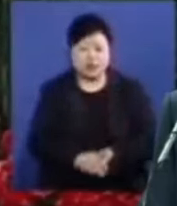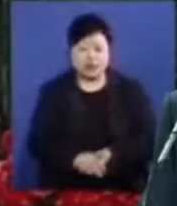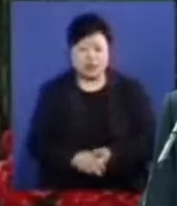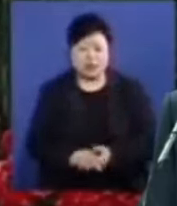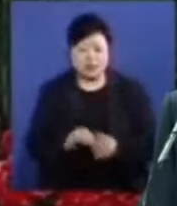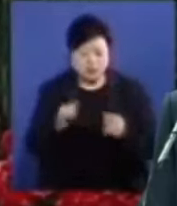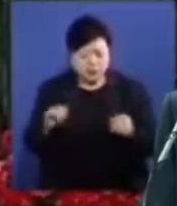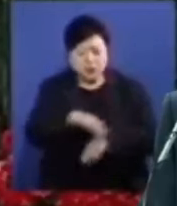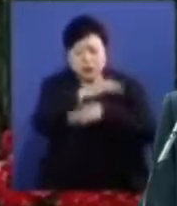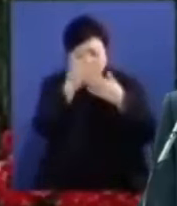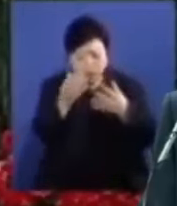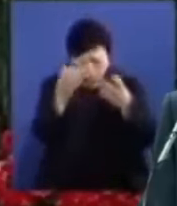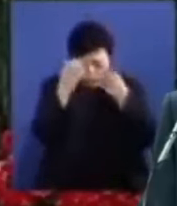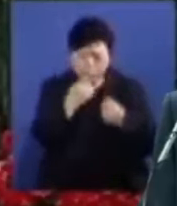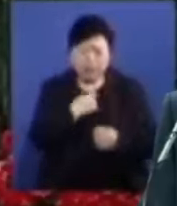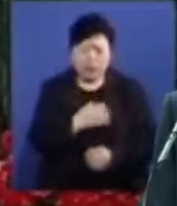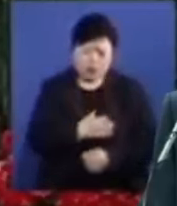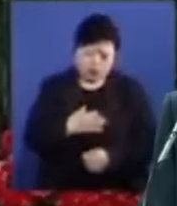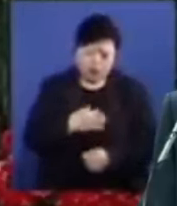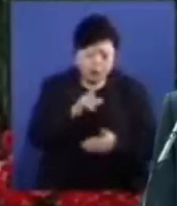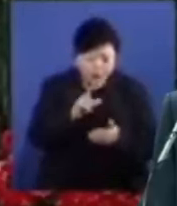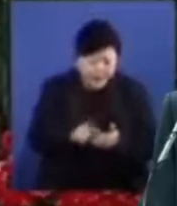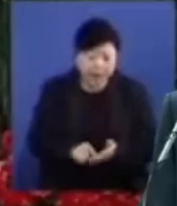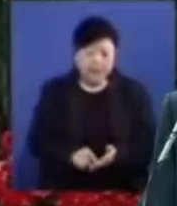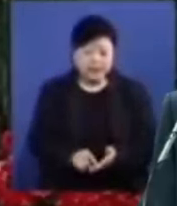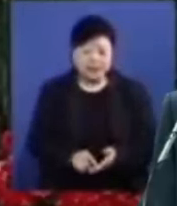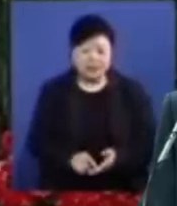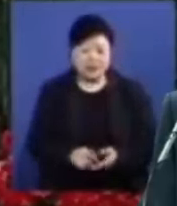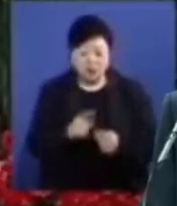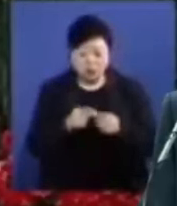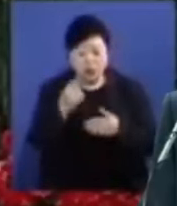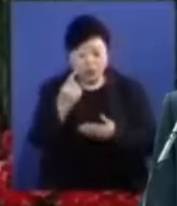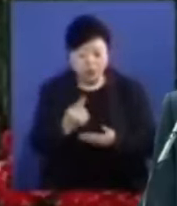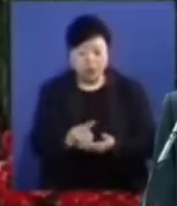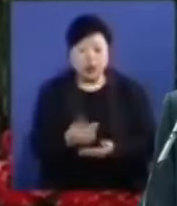국민이 어마어마한 고통과 괴로움을 겪을 때 교회 출석률은